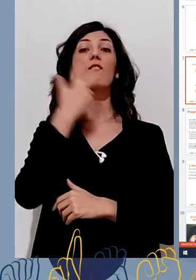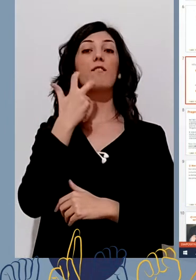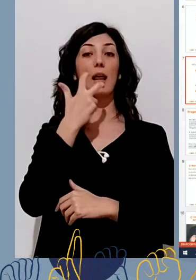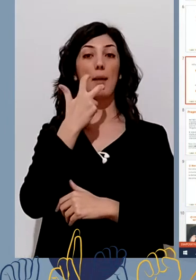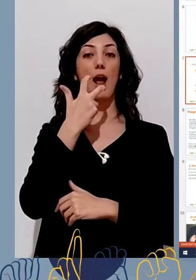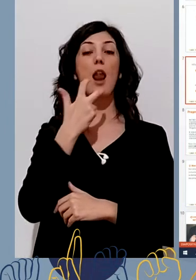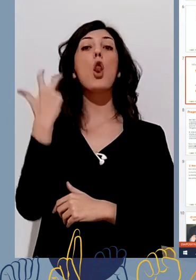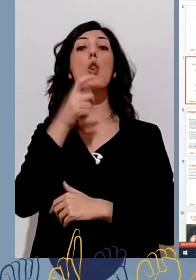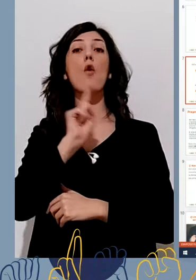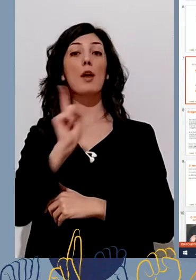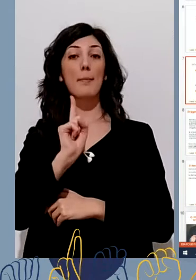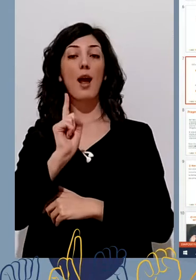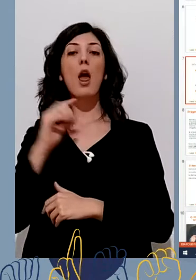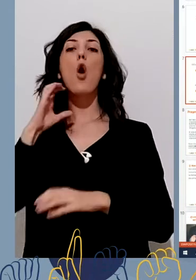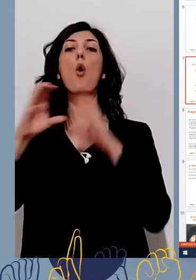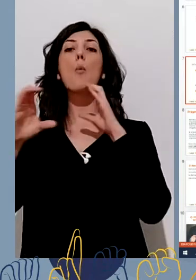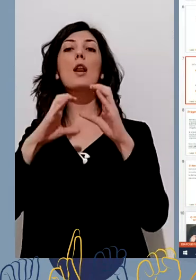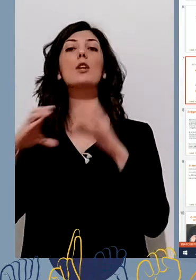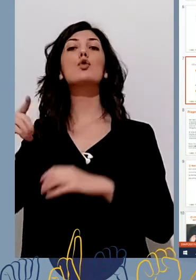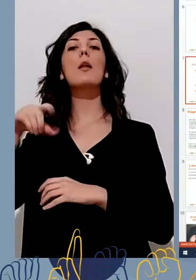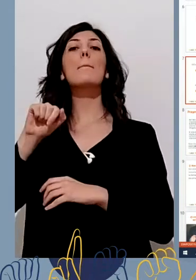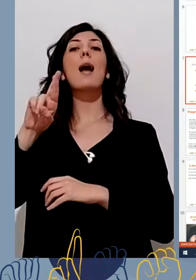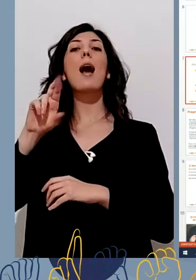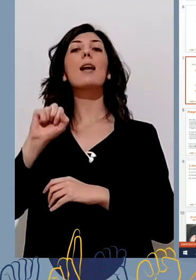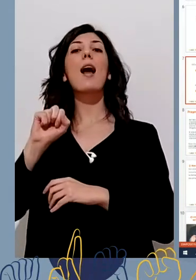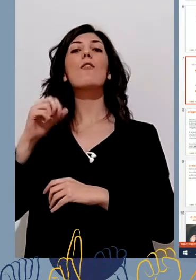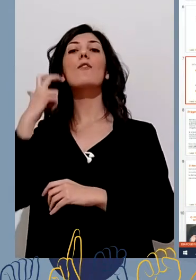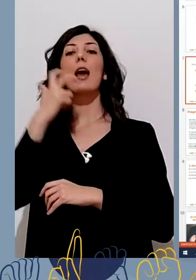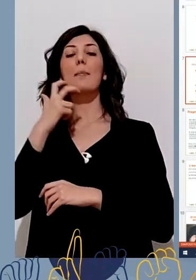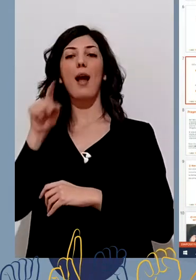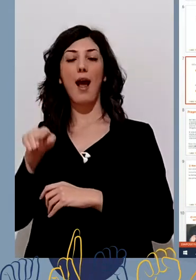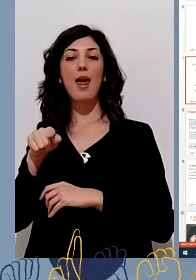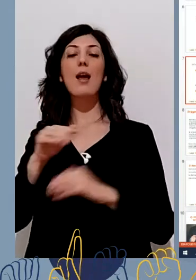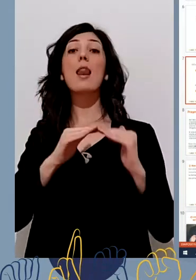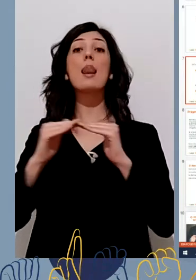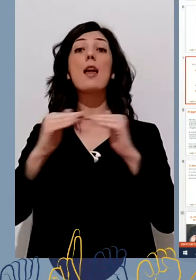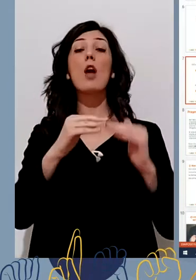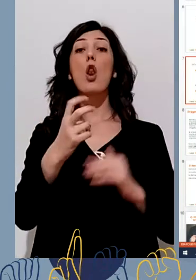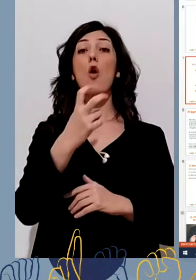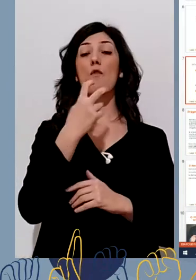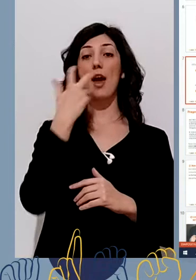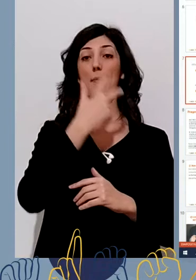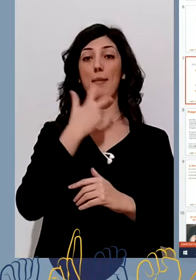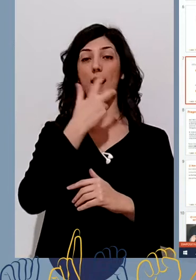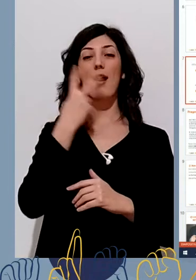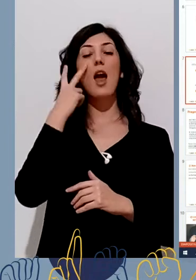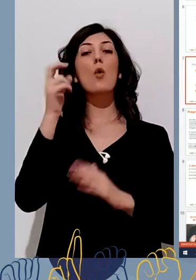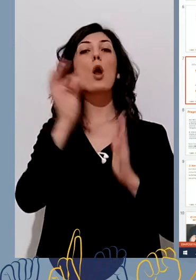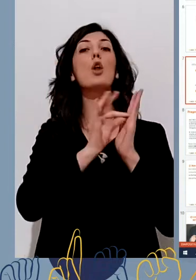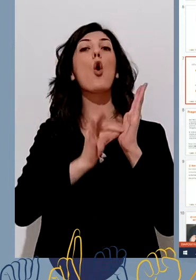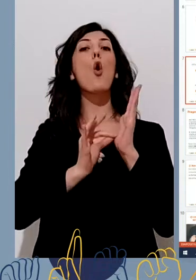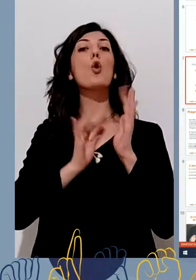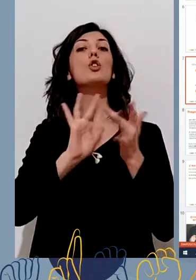comunicazione paraverbale. Il livello verbale riguarda il codice digitale, ovvero fatto da segni